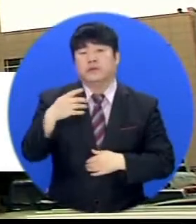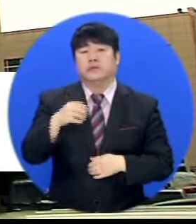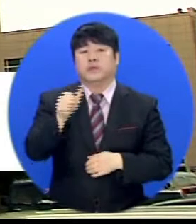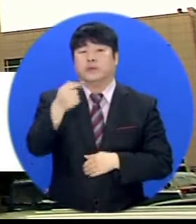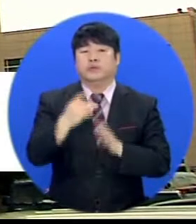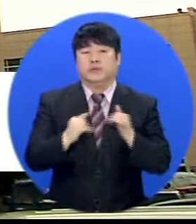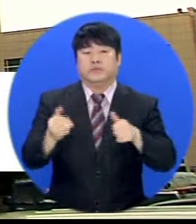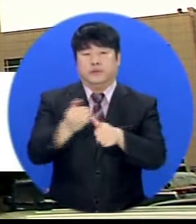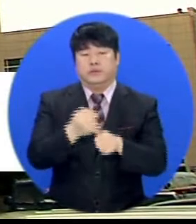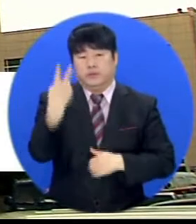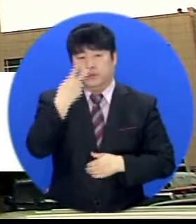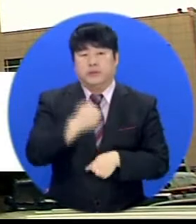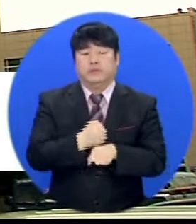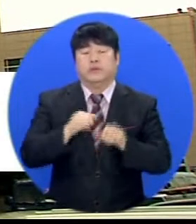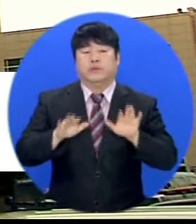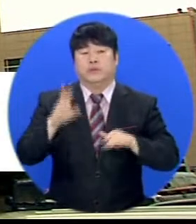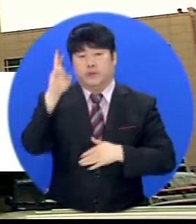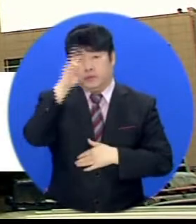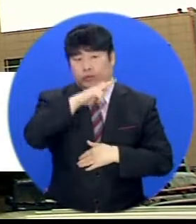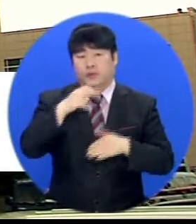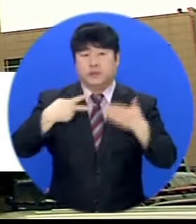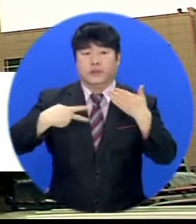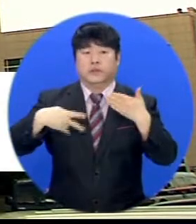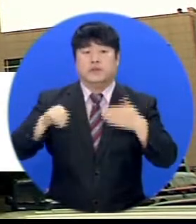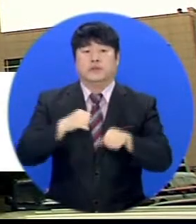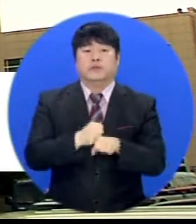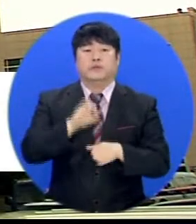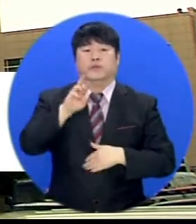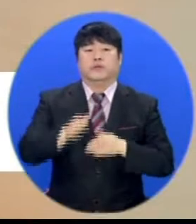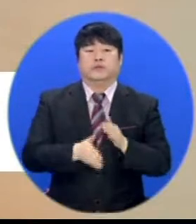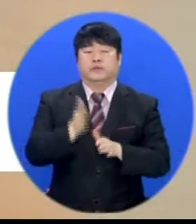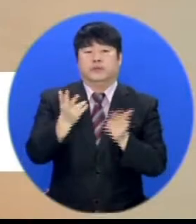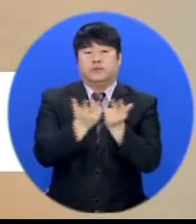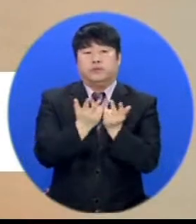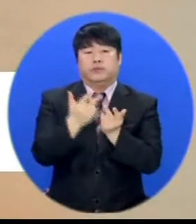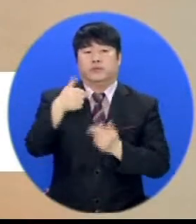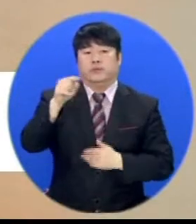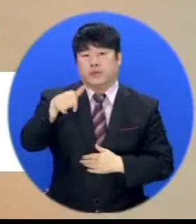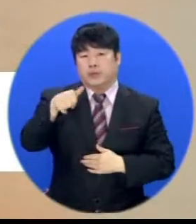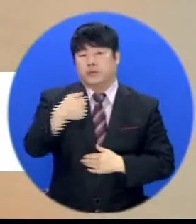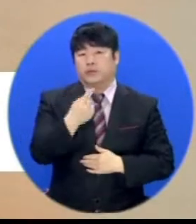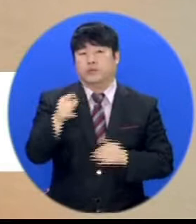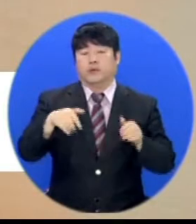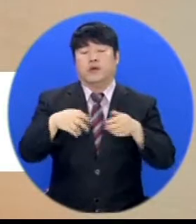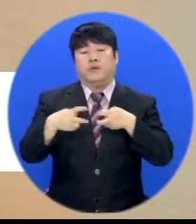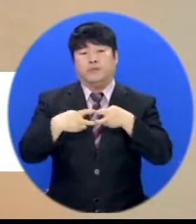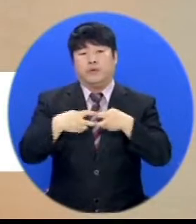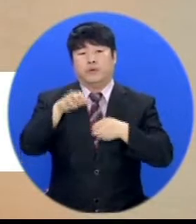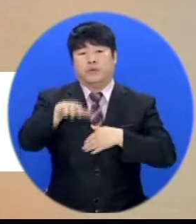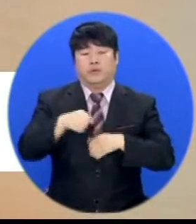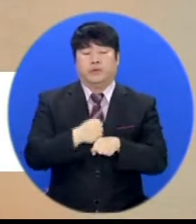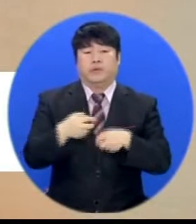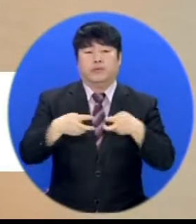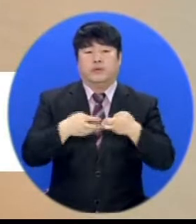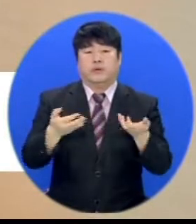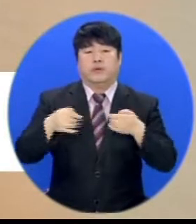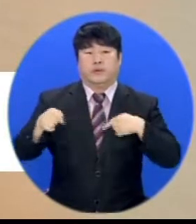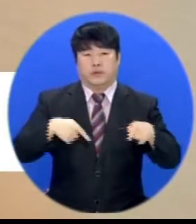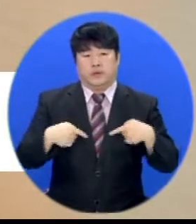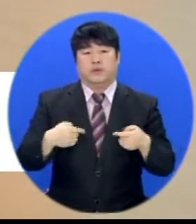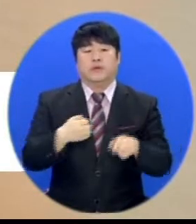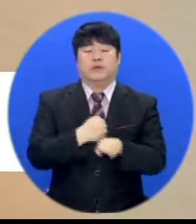있습니다. 홍 씨는 오늘 오전 9시쯤 광주시 북구 각화동의 한 병원 로비에서 병원